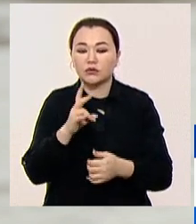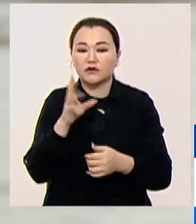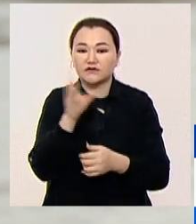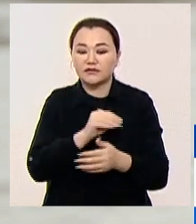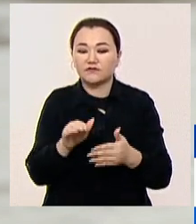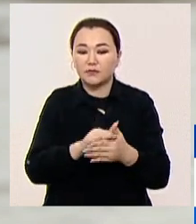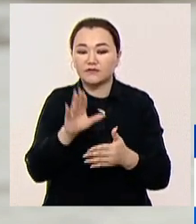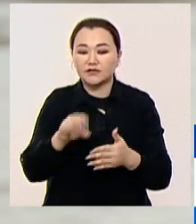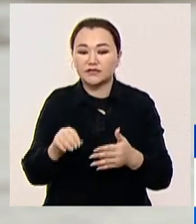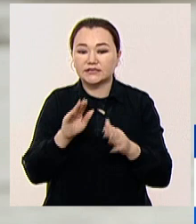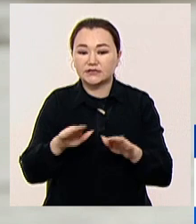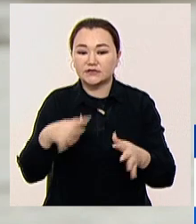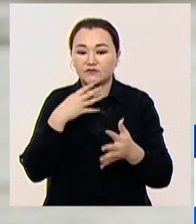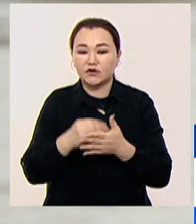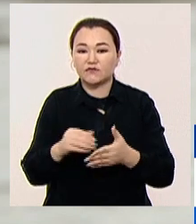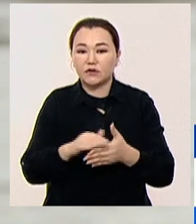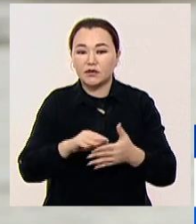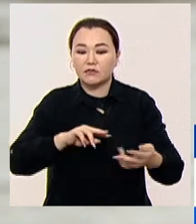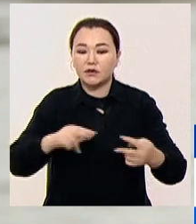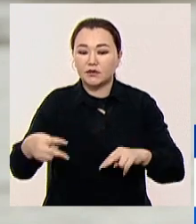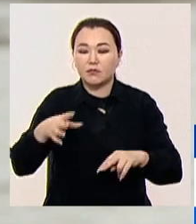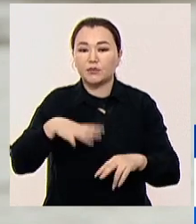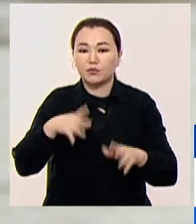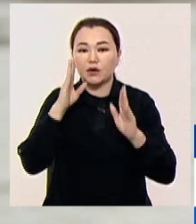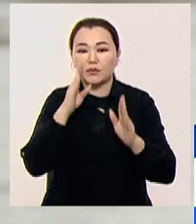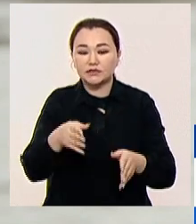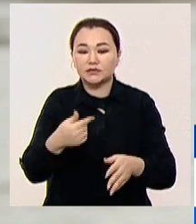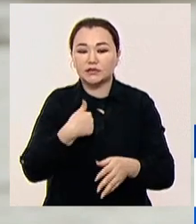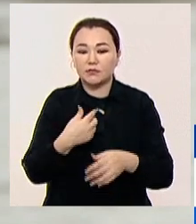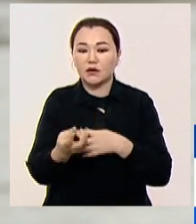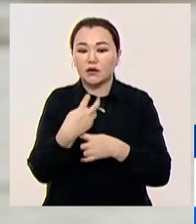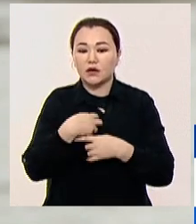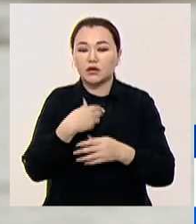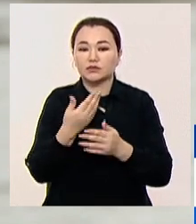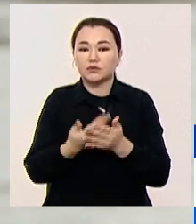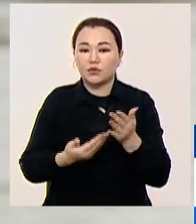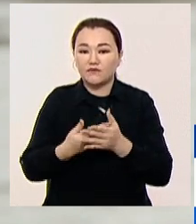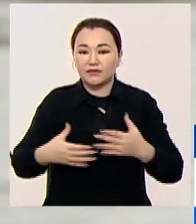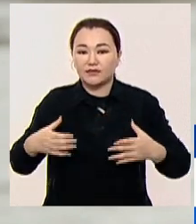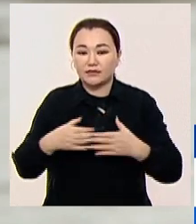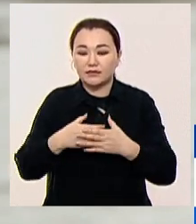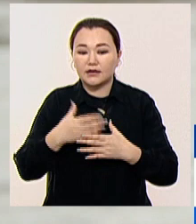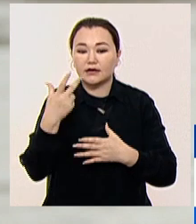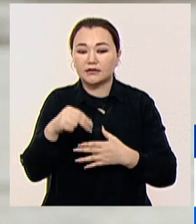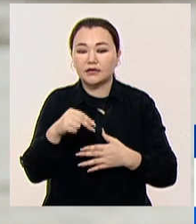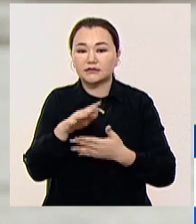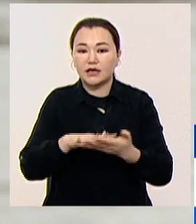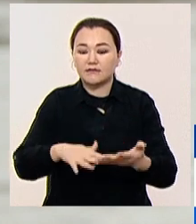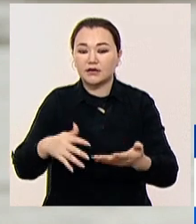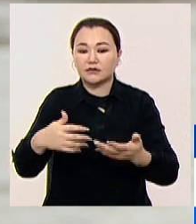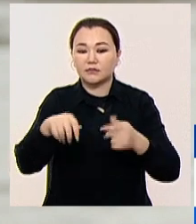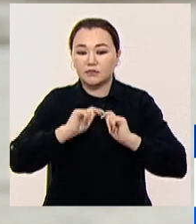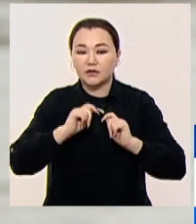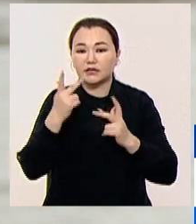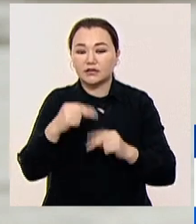фамилии всех детей поменял на свою фамилию. Потом он обратился к нам в опекунский совет, где подал заявление и